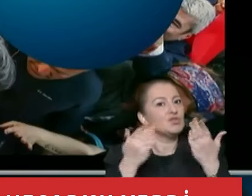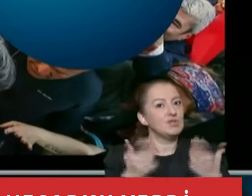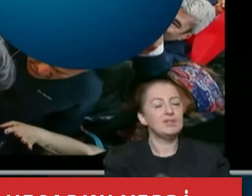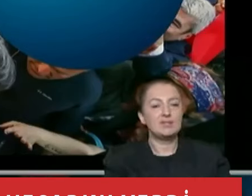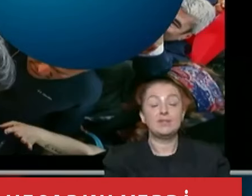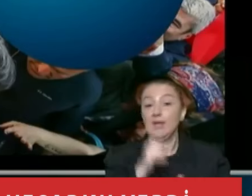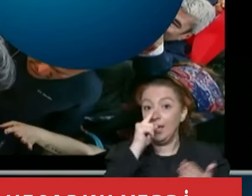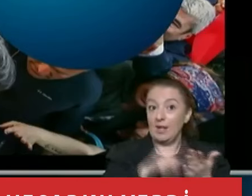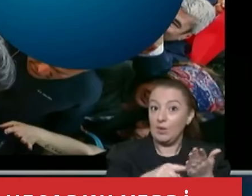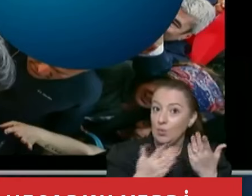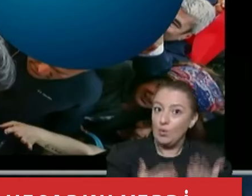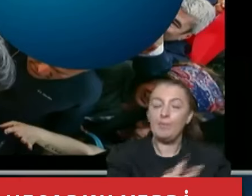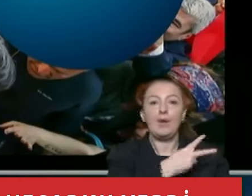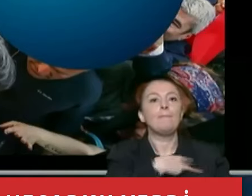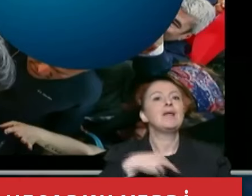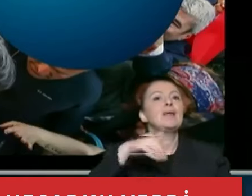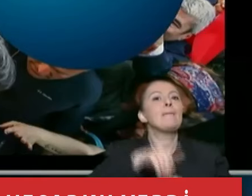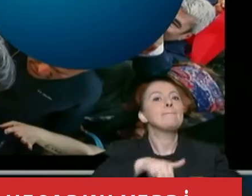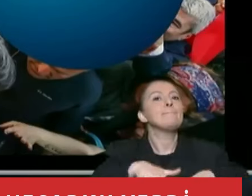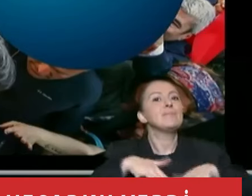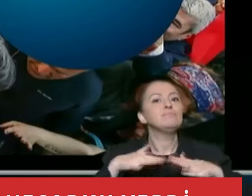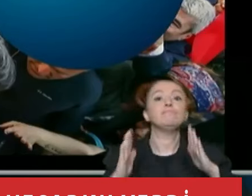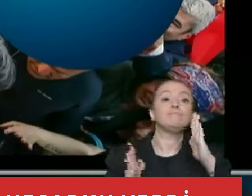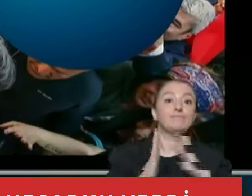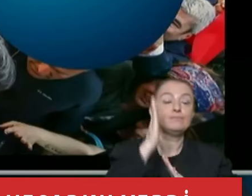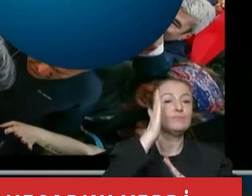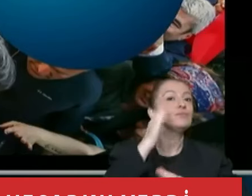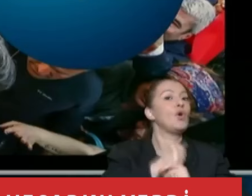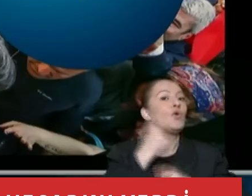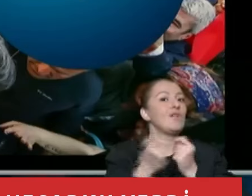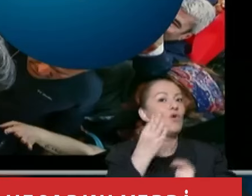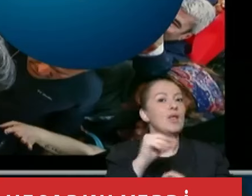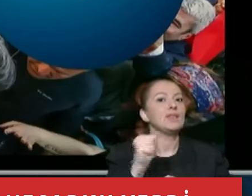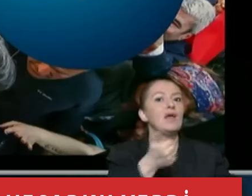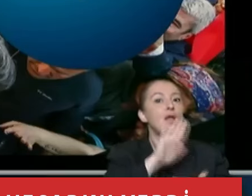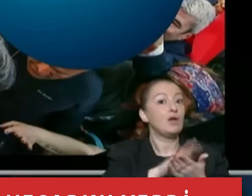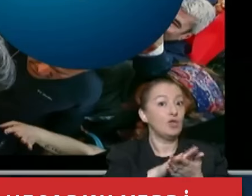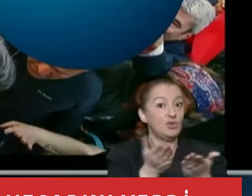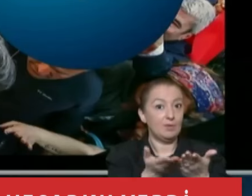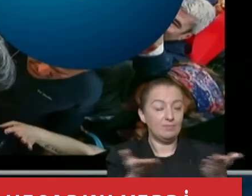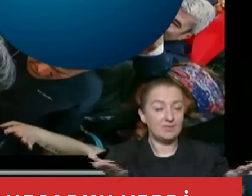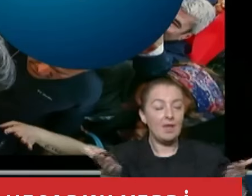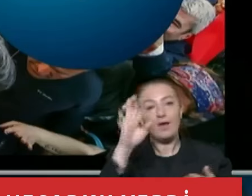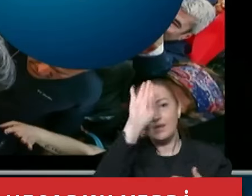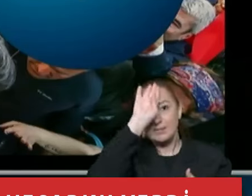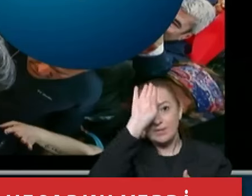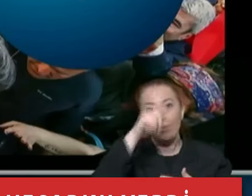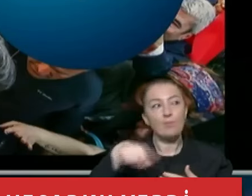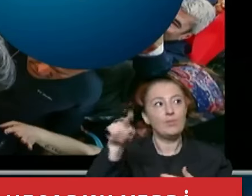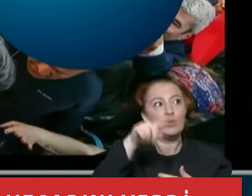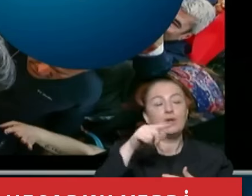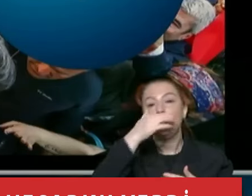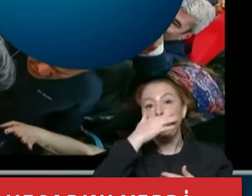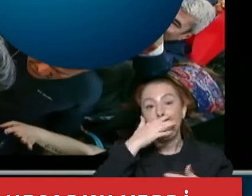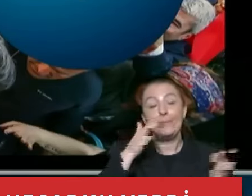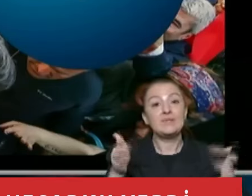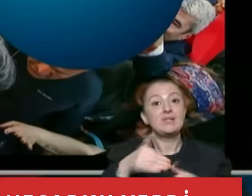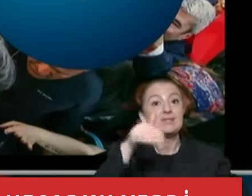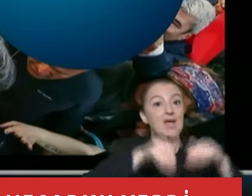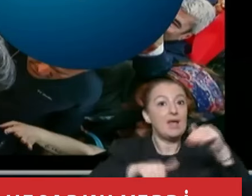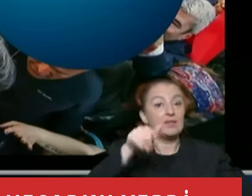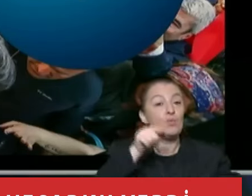eminim ki belediye meclisimizde muhalefet görevini üstlenen değerli arkadaşlarımız da istanbulluların sandıkta verdiği bu